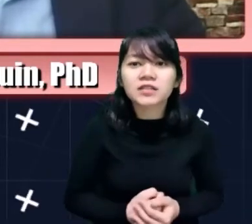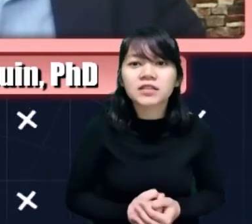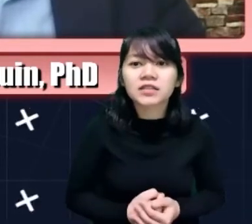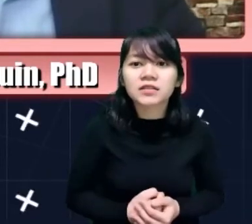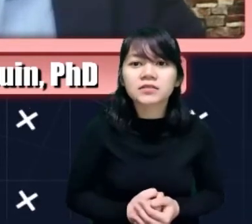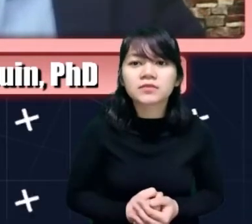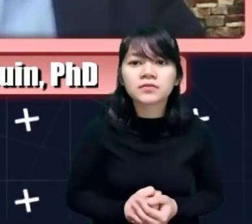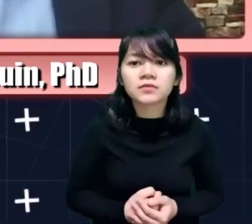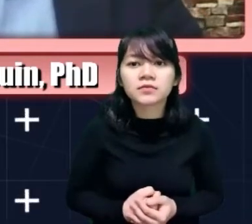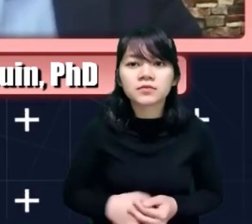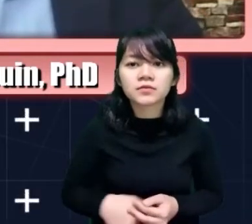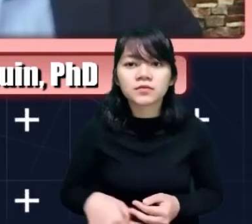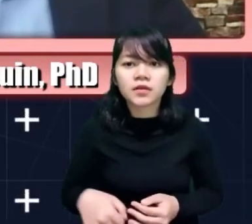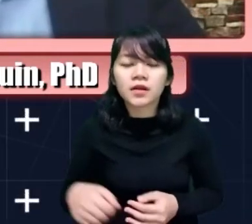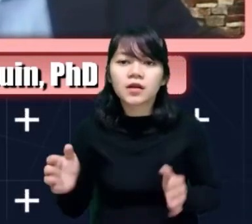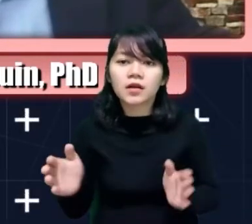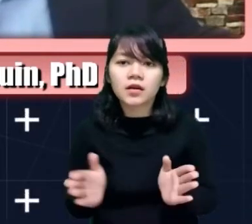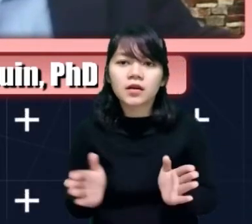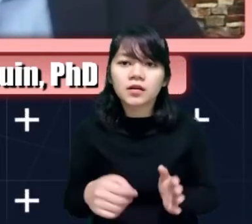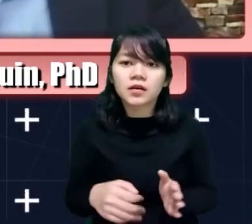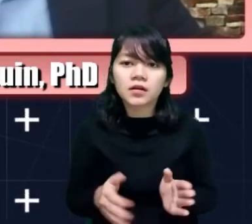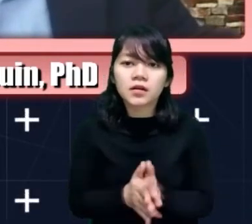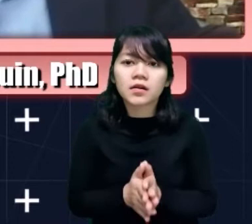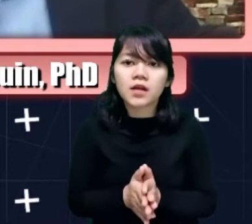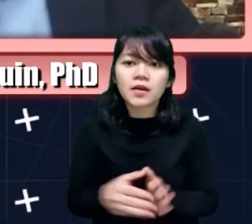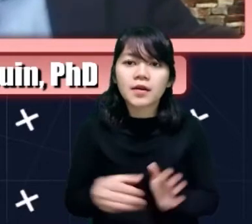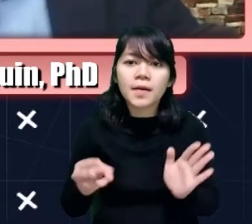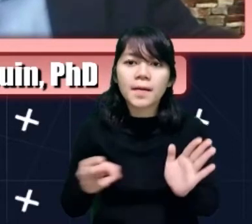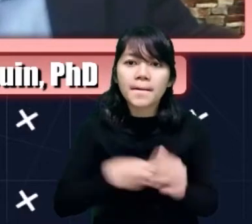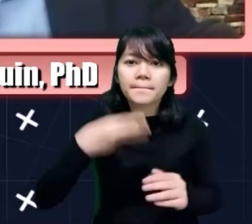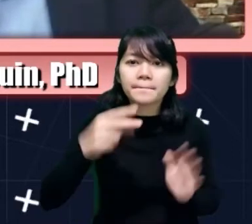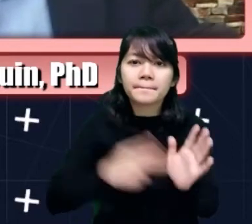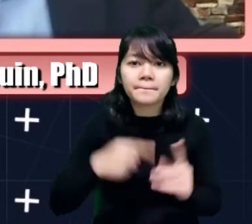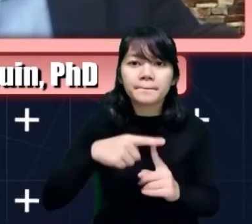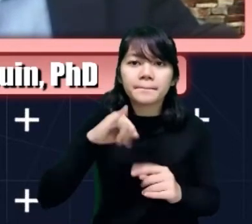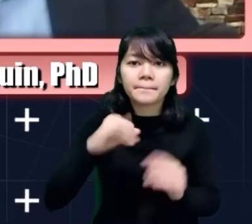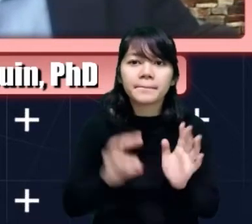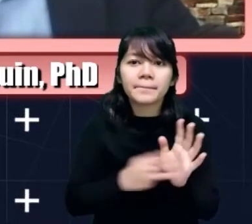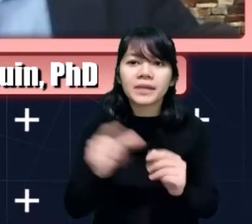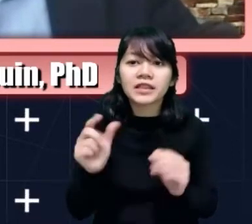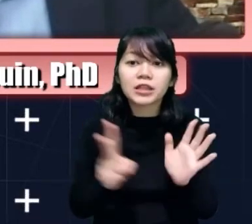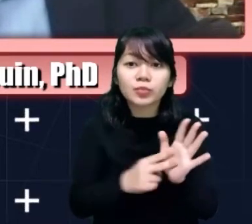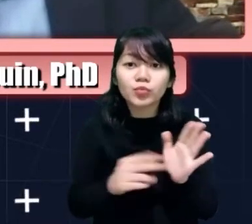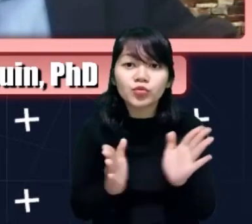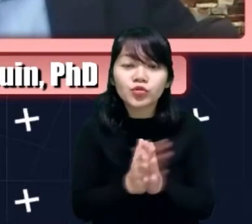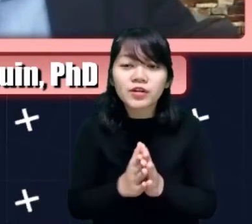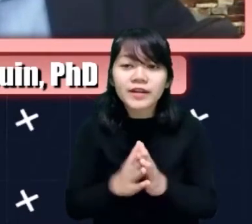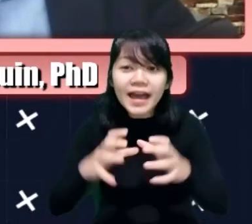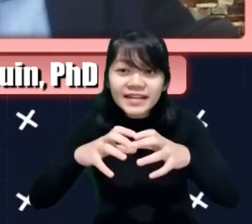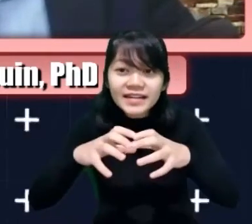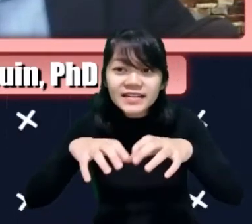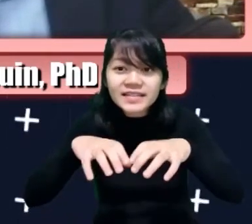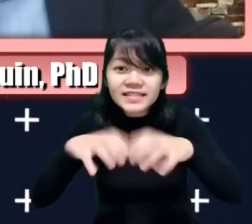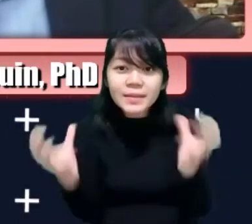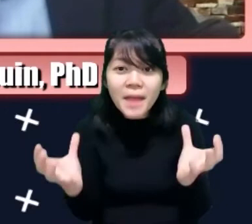mentimun dan semangka. Waduh. Lalu kemudian bawang prei, bawang merah dan bawang putih. Jadi bawang bombay, bawang